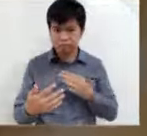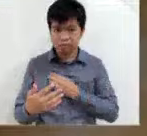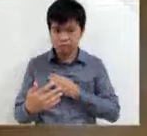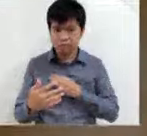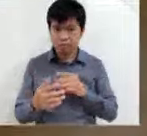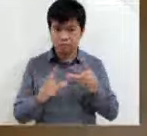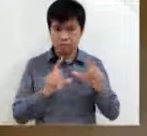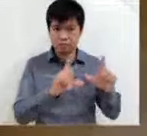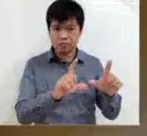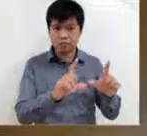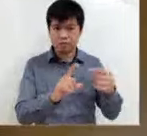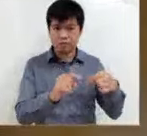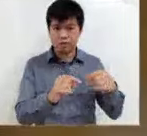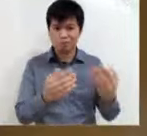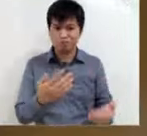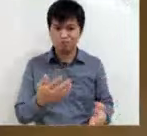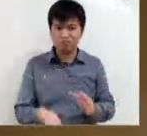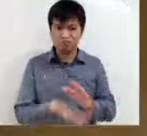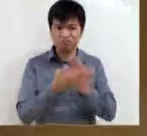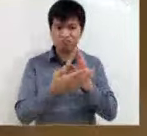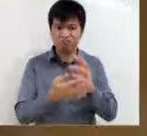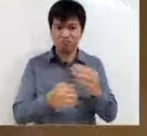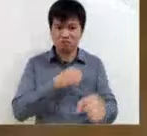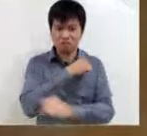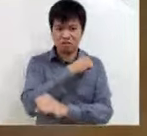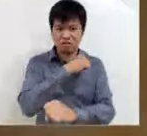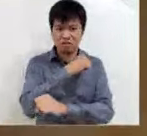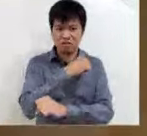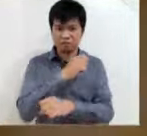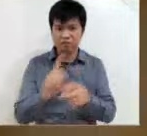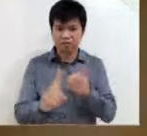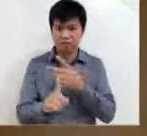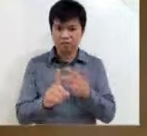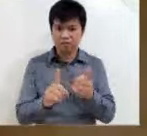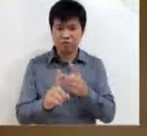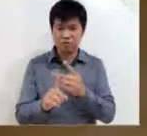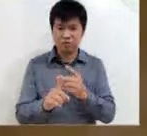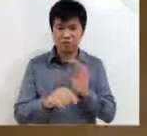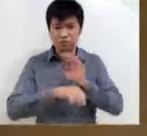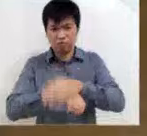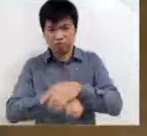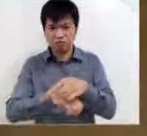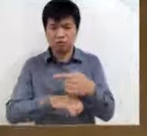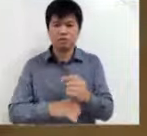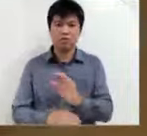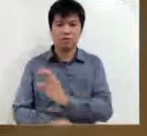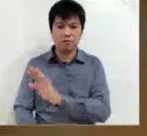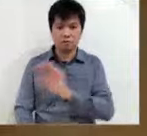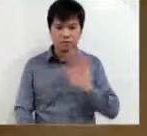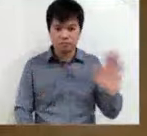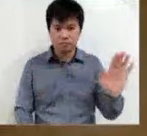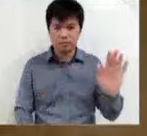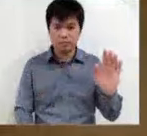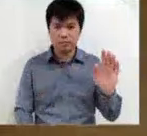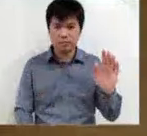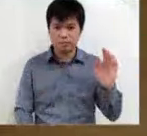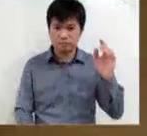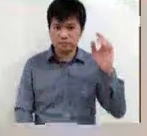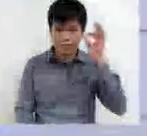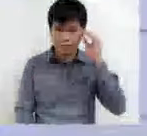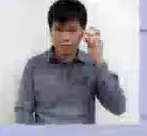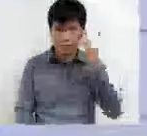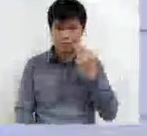sa reklamong robbery with violence and intimidation. Nagbabalita mula sa frontline, Faith Del Mundo, News